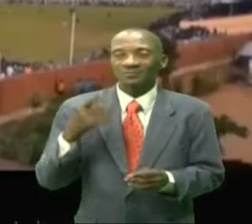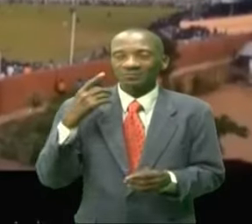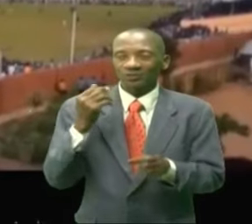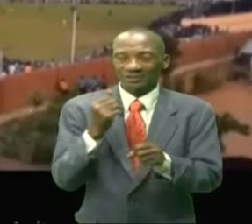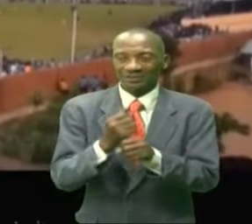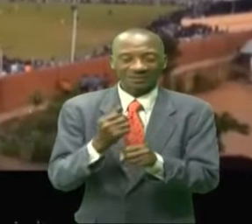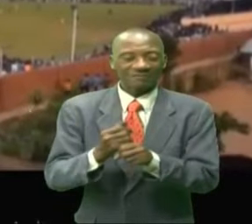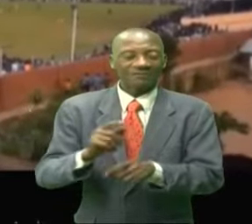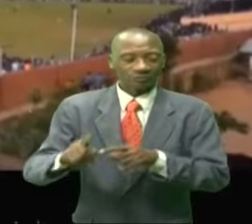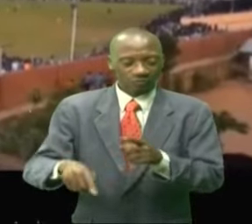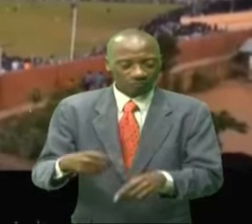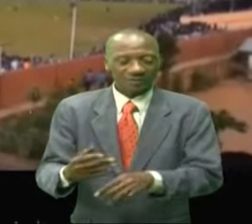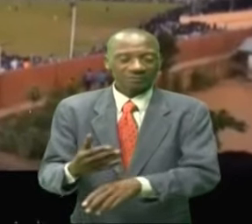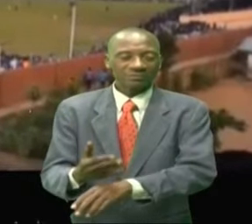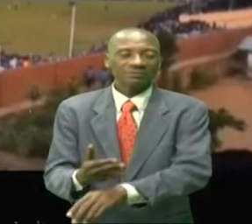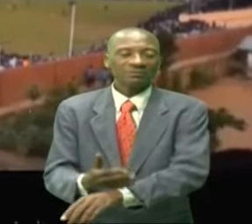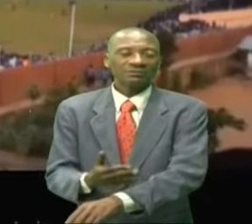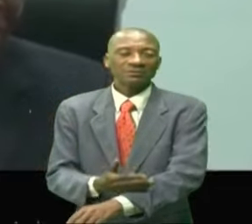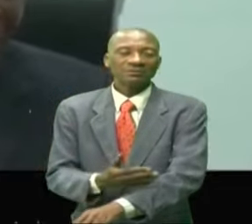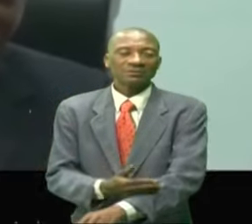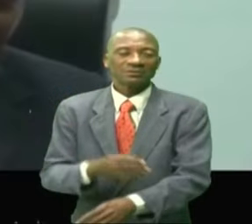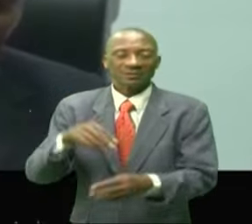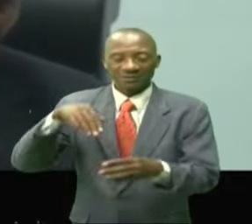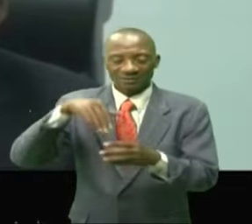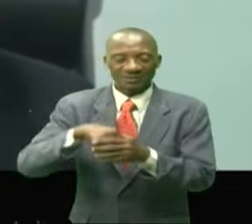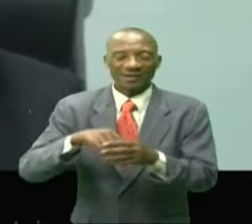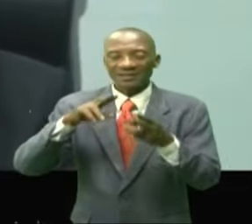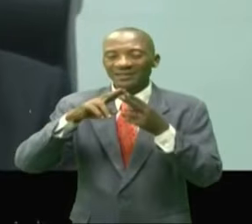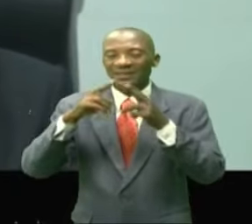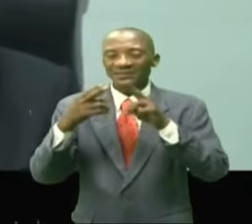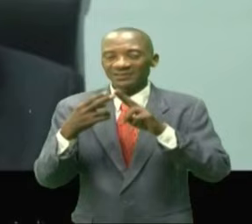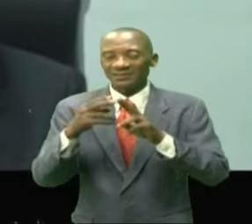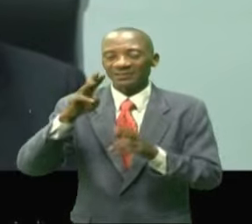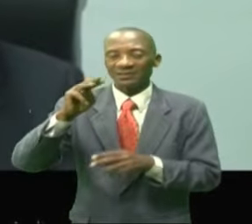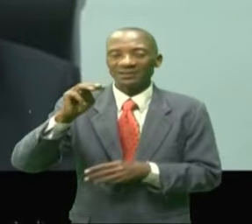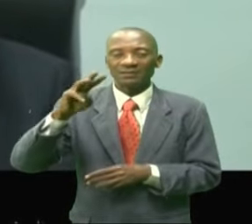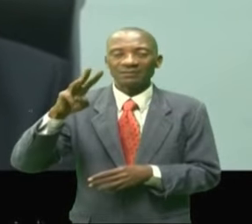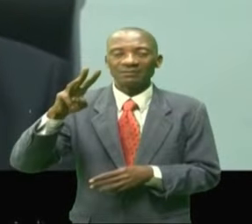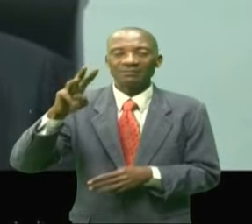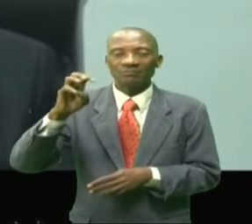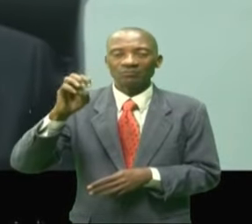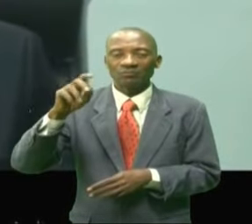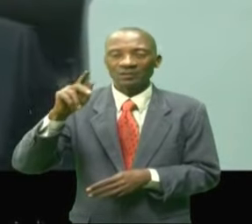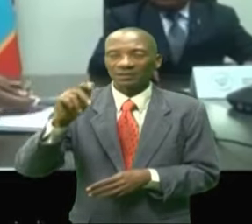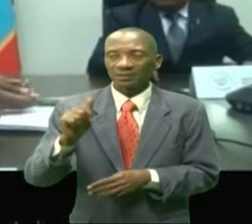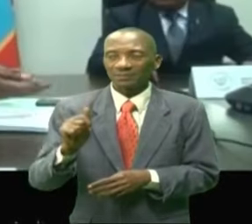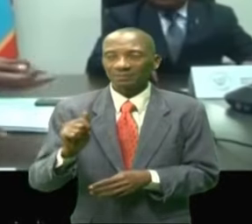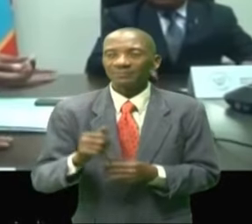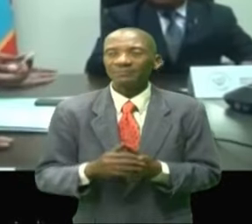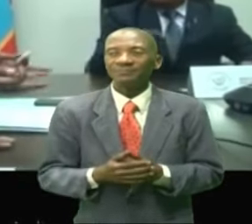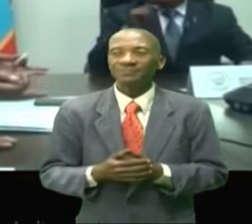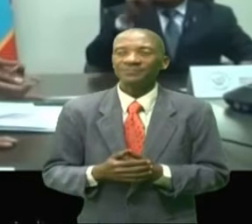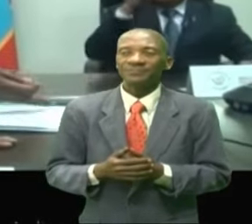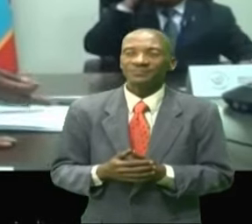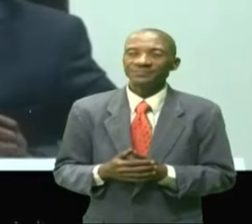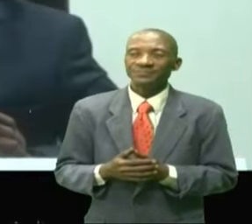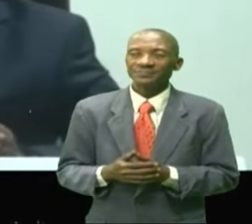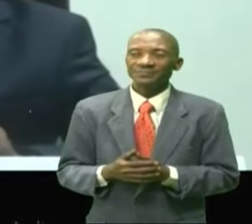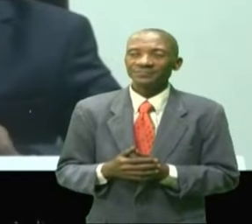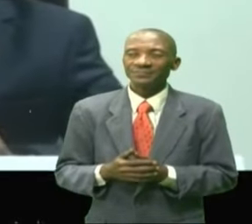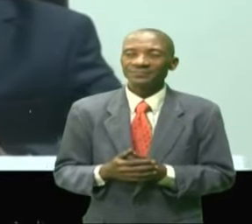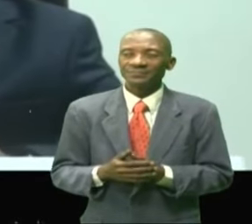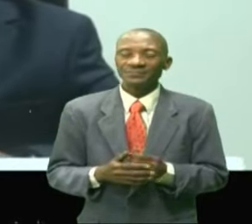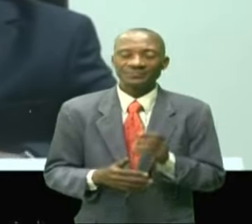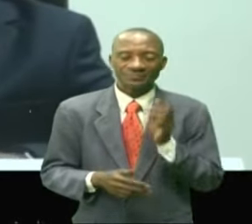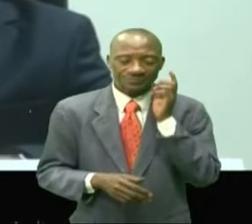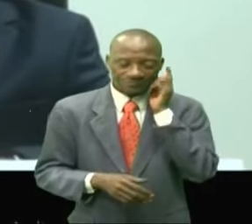sociale et sportive réalisée par l'honorable Martin Ikoukt Ikok sur fonds propres, le ministre de Sport et Loisirs, François